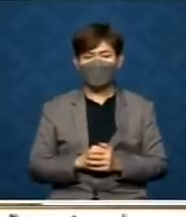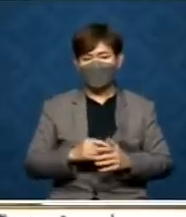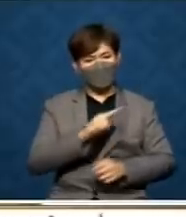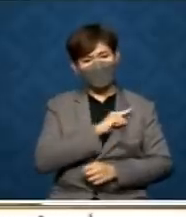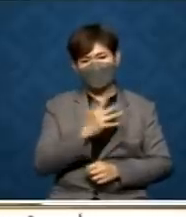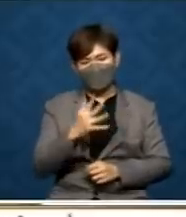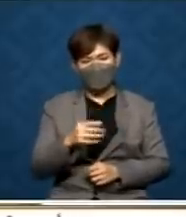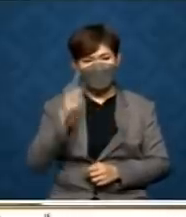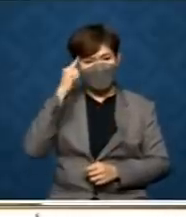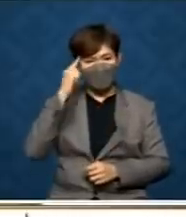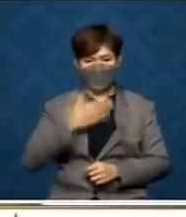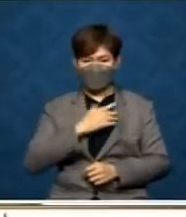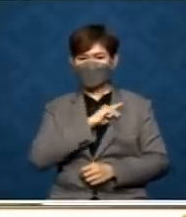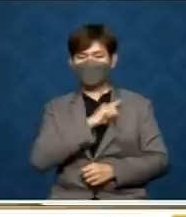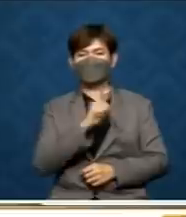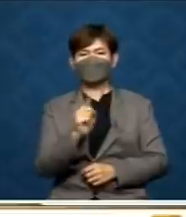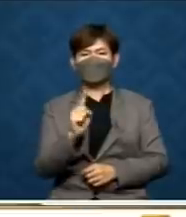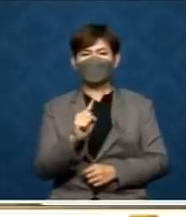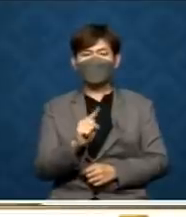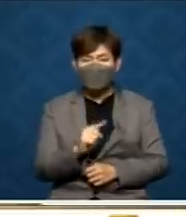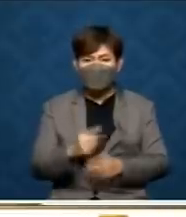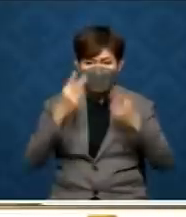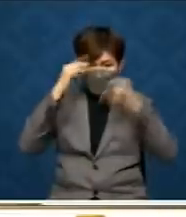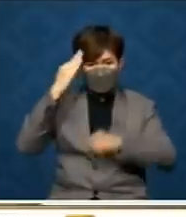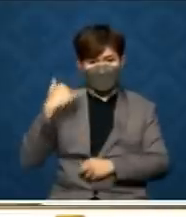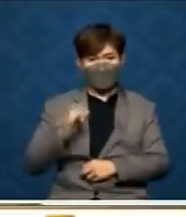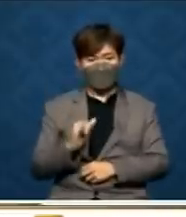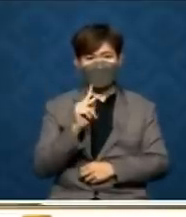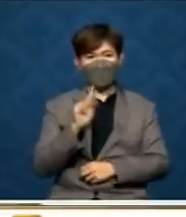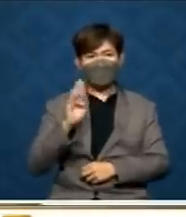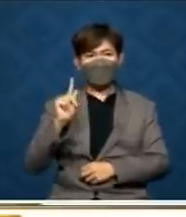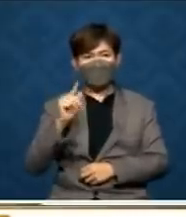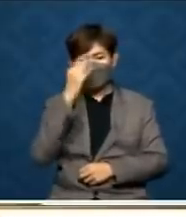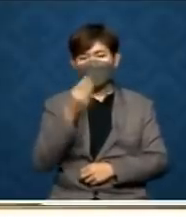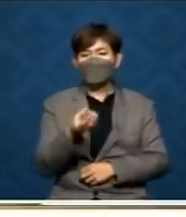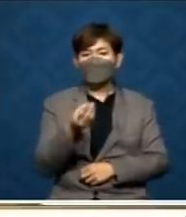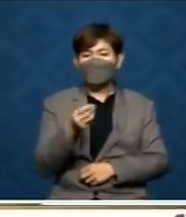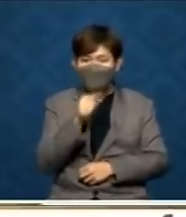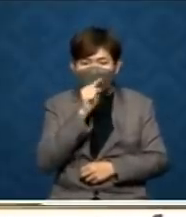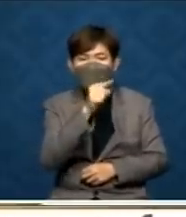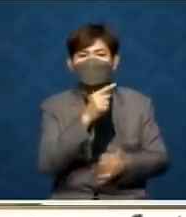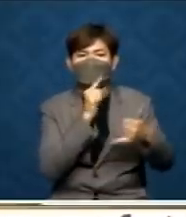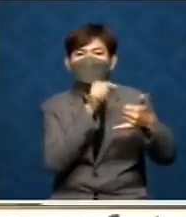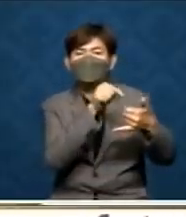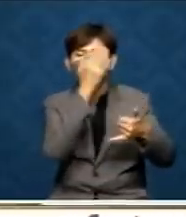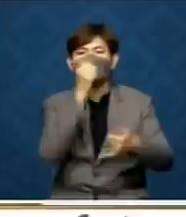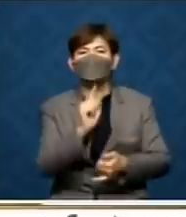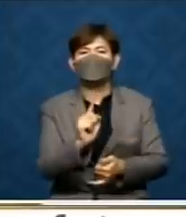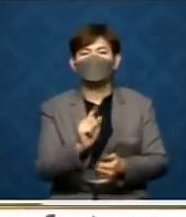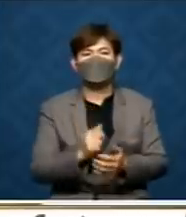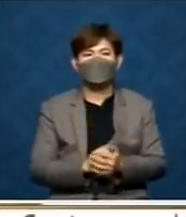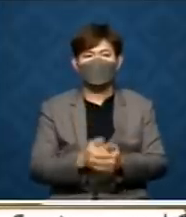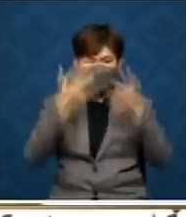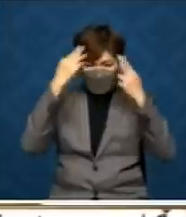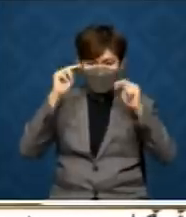รับผิดชอบช่างไม่รู้บทบาทจากกรณีนายกยิ่งลักษณ์เป็นประธานโกะของข้าวทำไมเอาเรื่องเขาอะถ้านายก